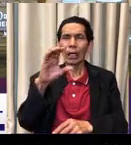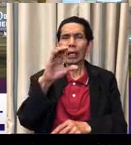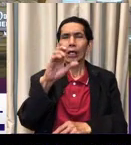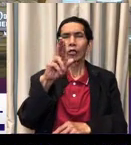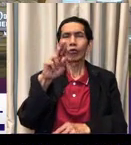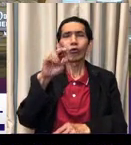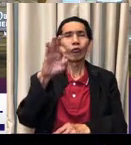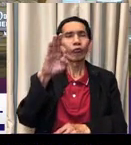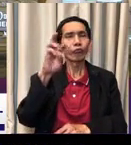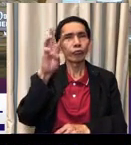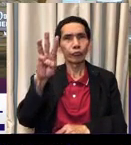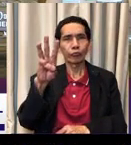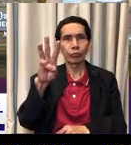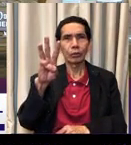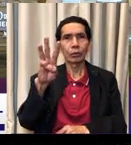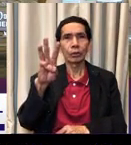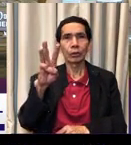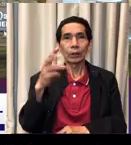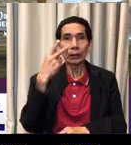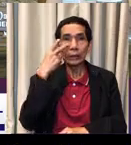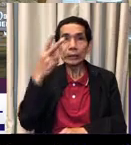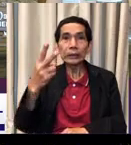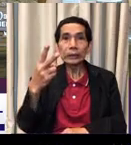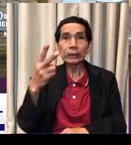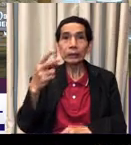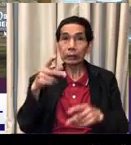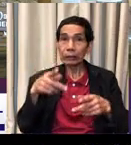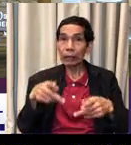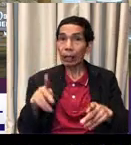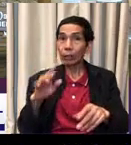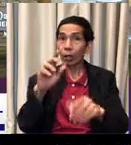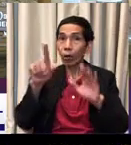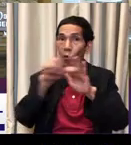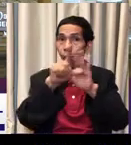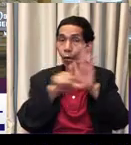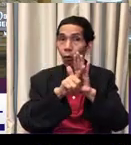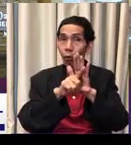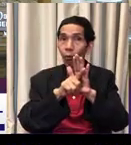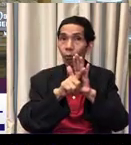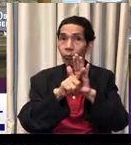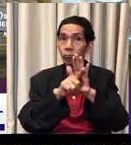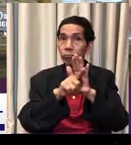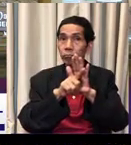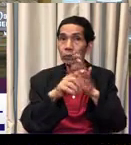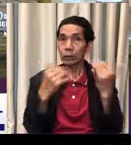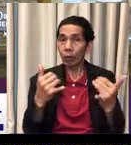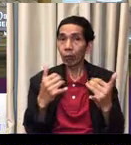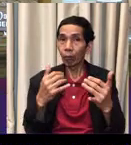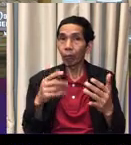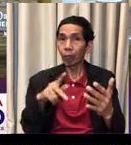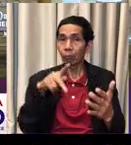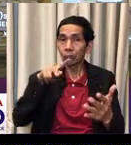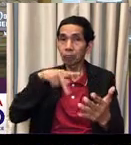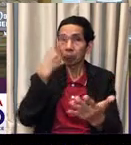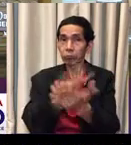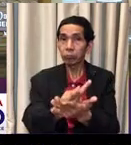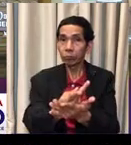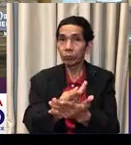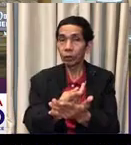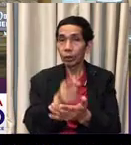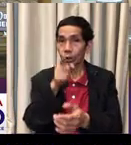September. Ginanyan nyo kung hindi natin inimplement yung batas. Gayon, bagsak. Kaya